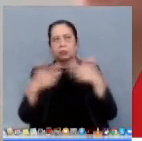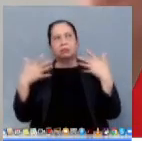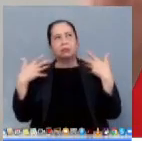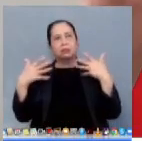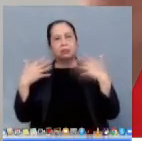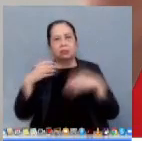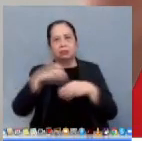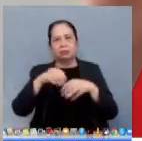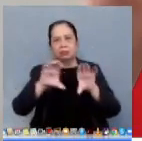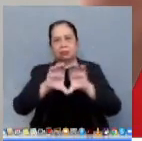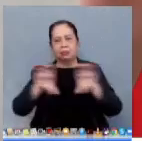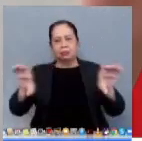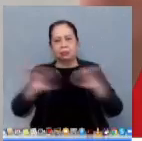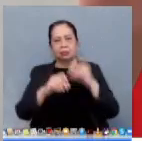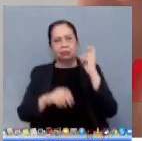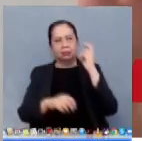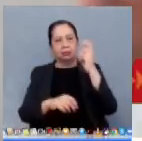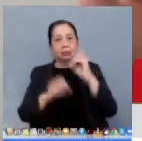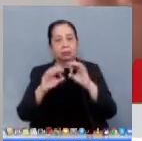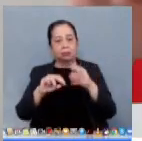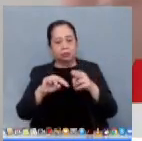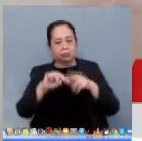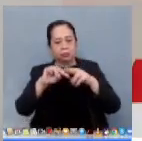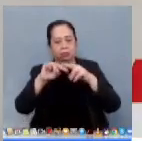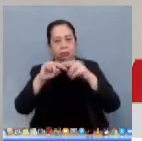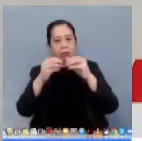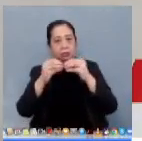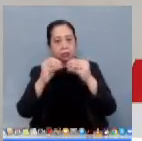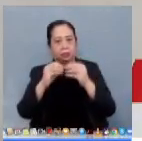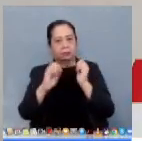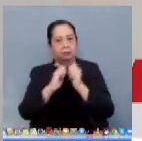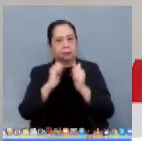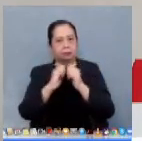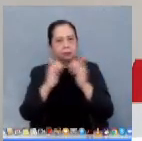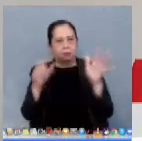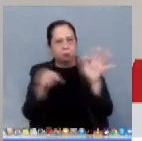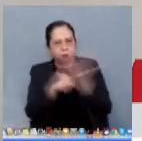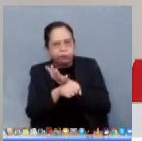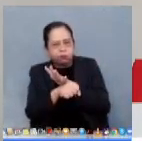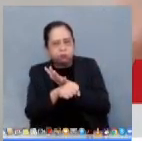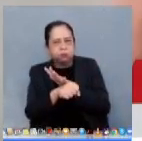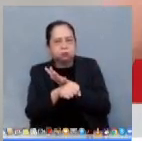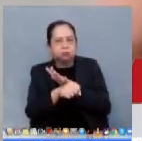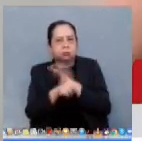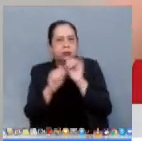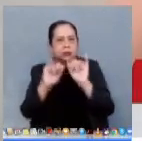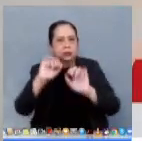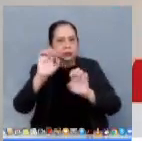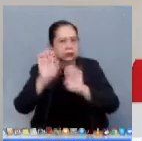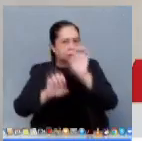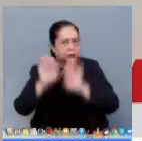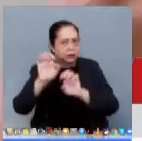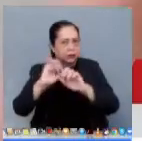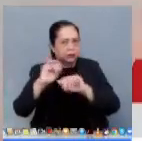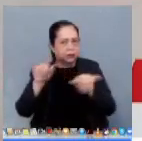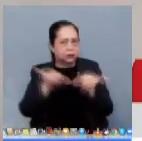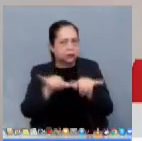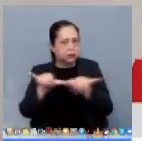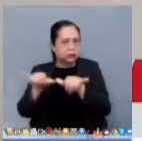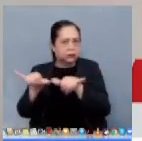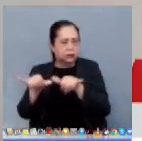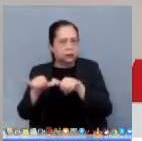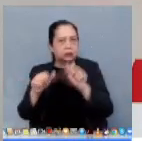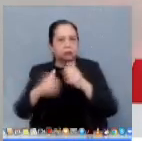Pag tumataas yung numero, gusto sabihin mas kulob, kasama po sa minimeasure niya kung yung hininga natin